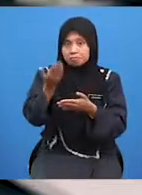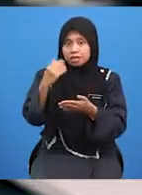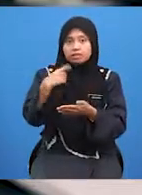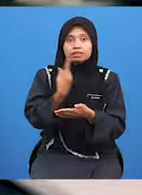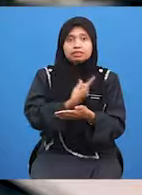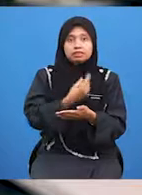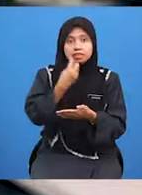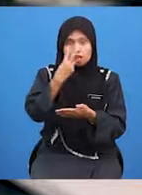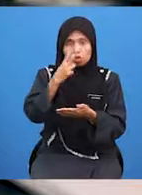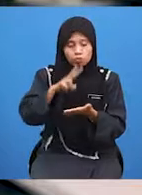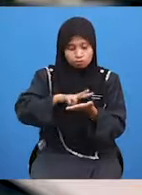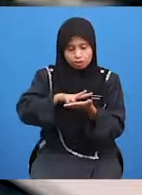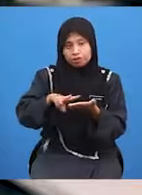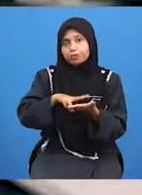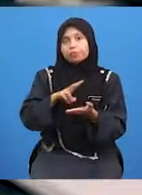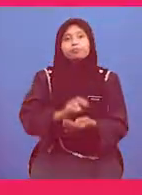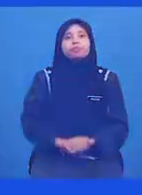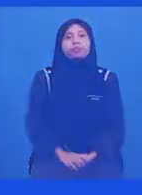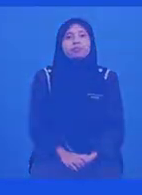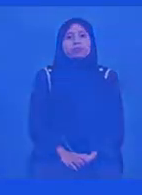kita saksikan tayangan video ini.